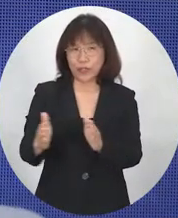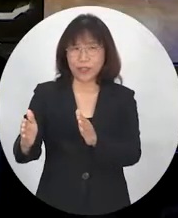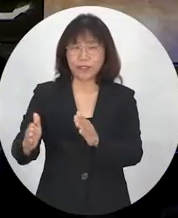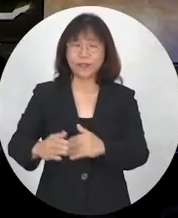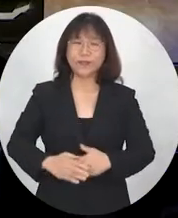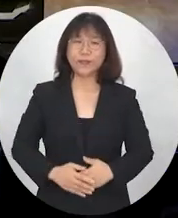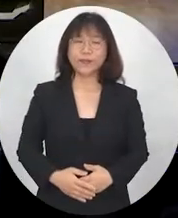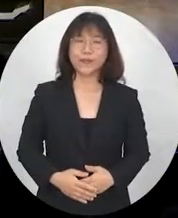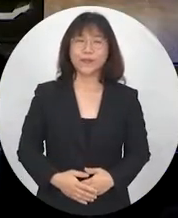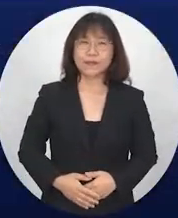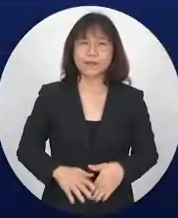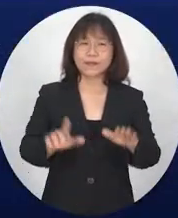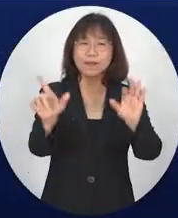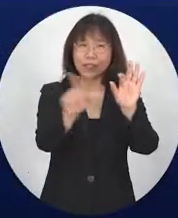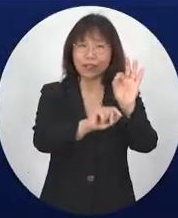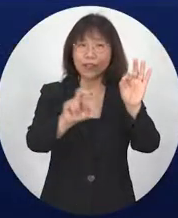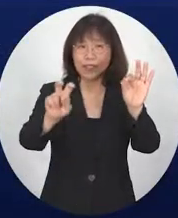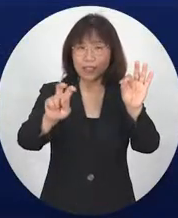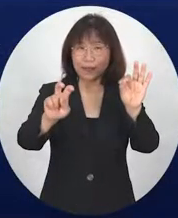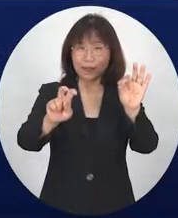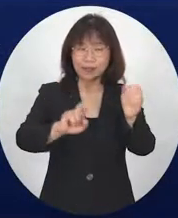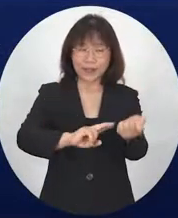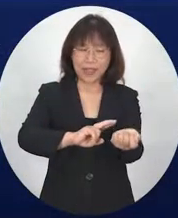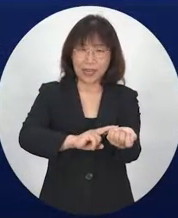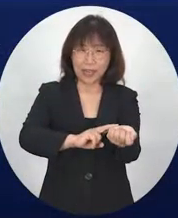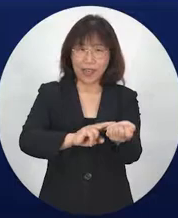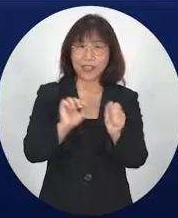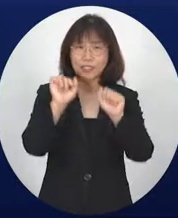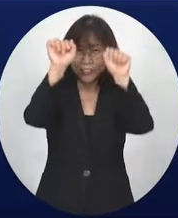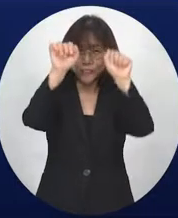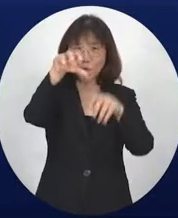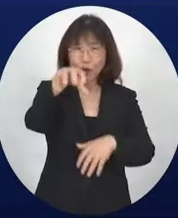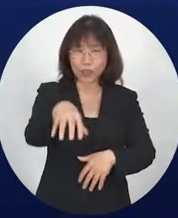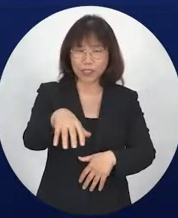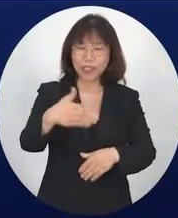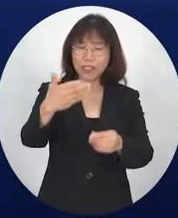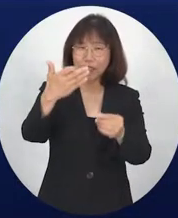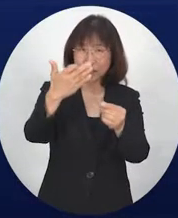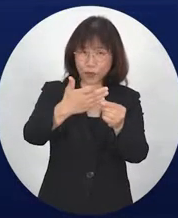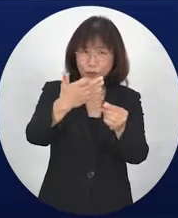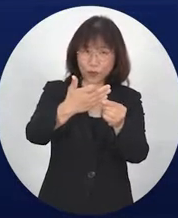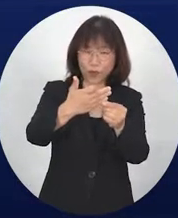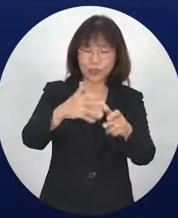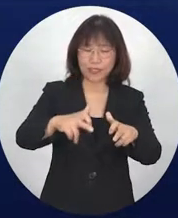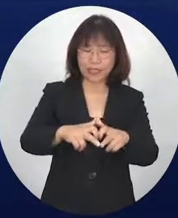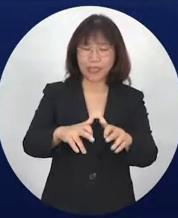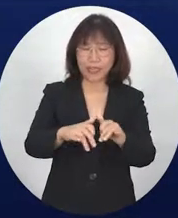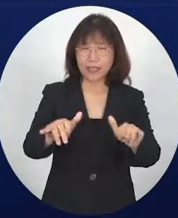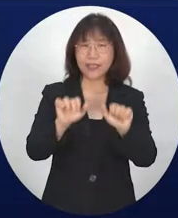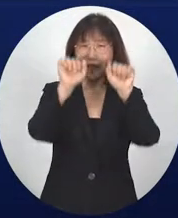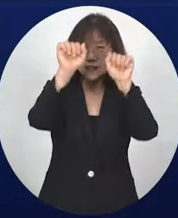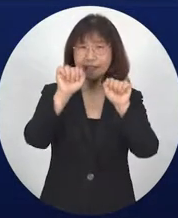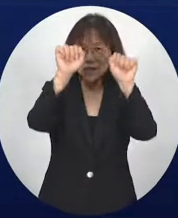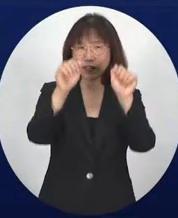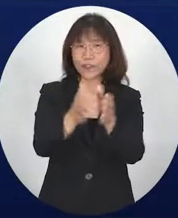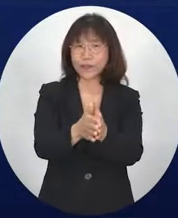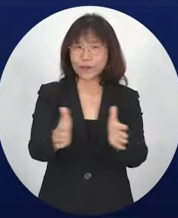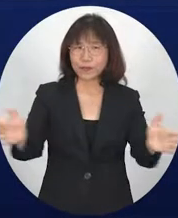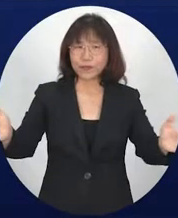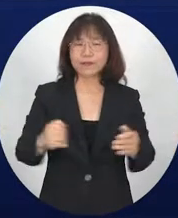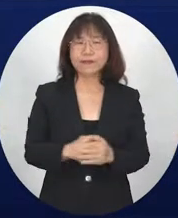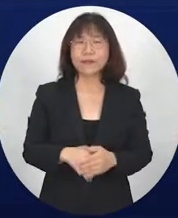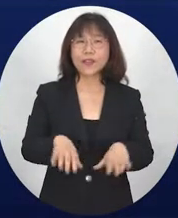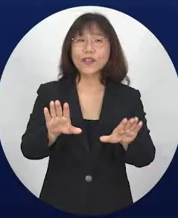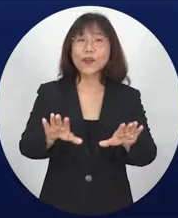마련했습니다. 지난 20일 가양레포츠센터 축구장에서 제19회 장애인 어울림 한마당이